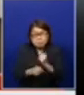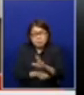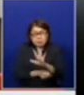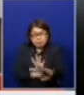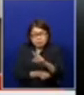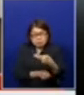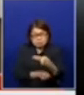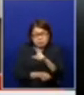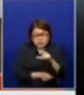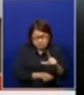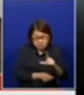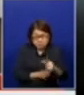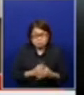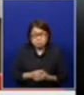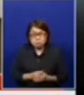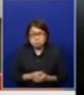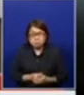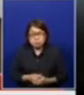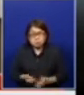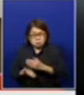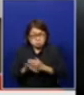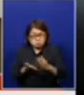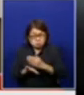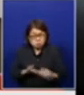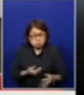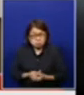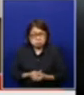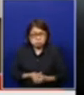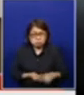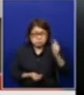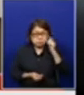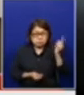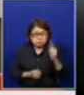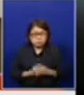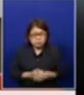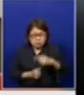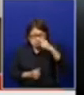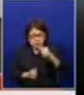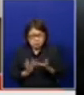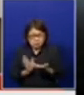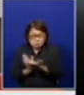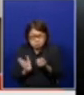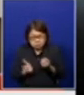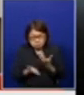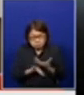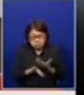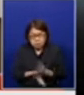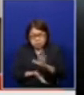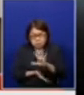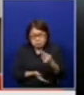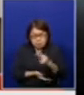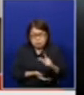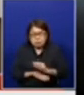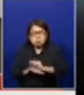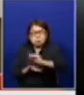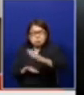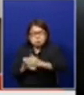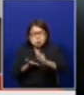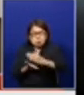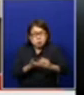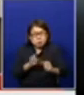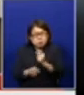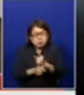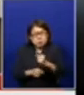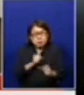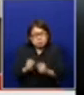าทมันเป็นการทำลายการพัฒนาของประเทศในอนาคตวันข้างหน้าเราอยู่ไ